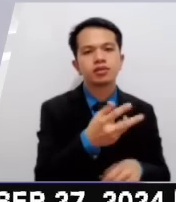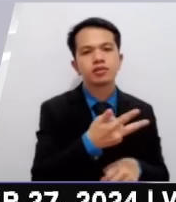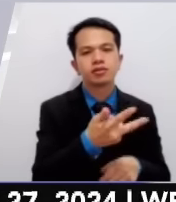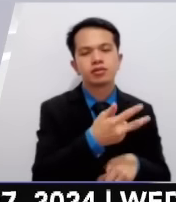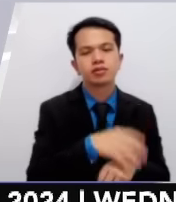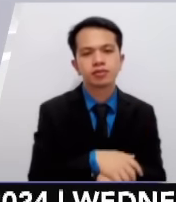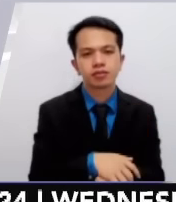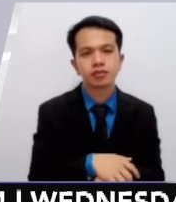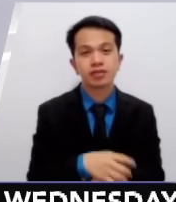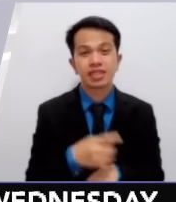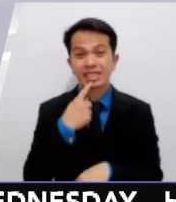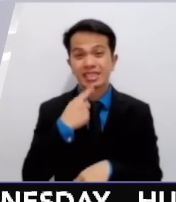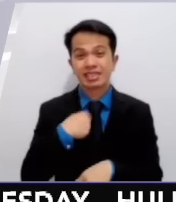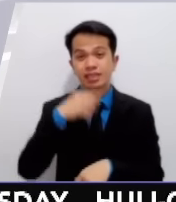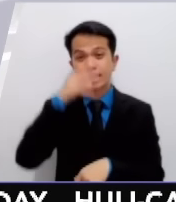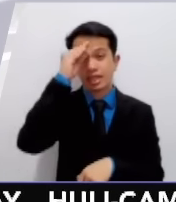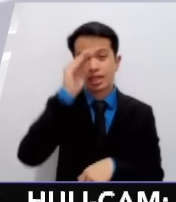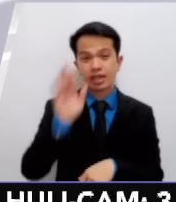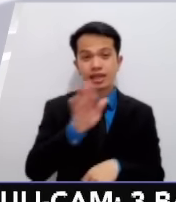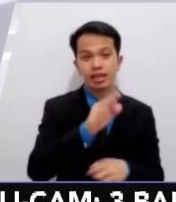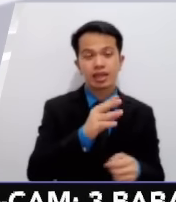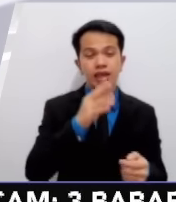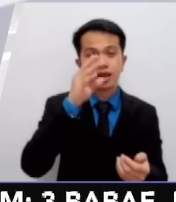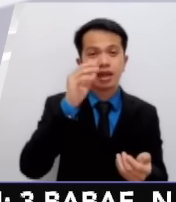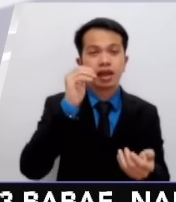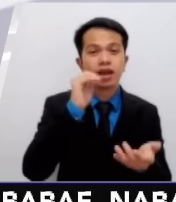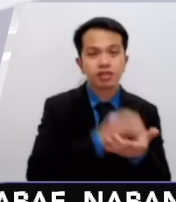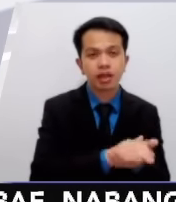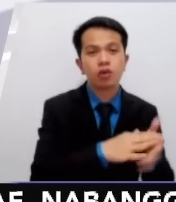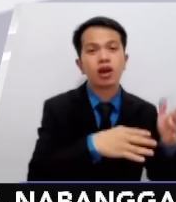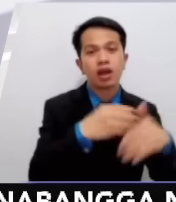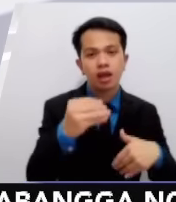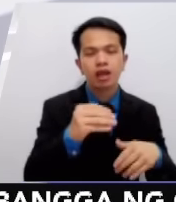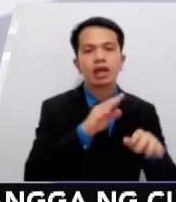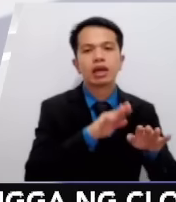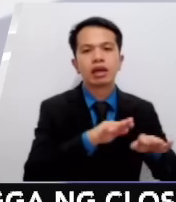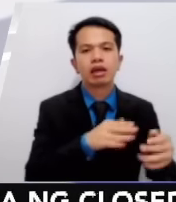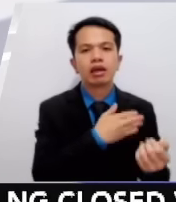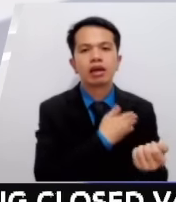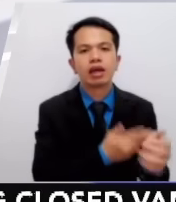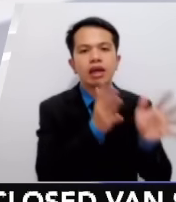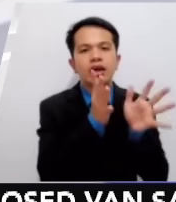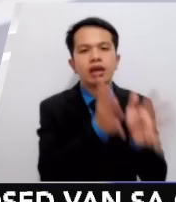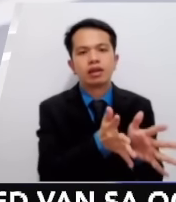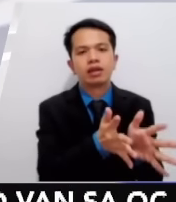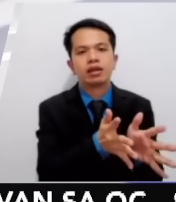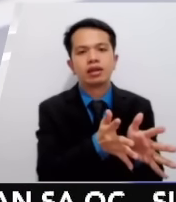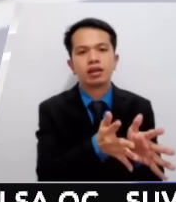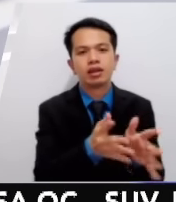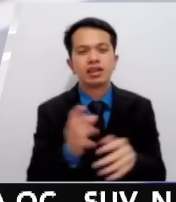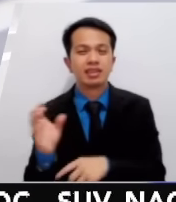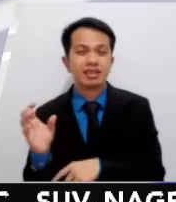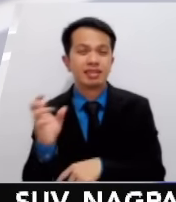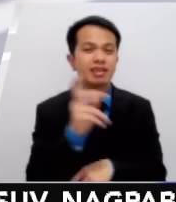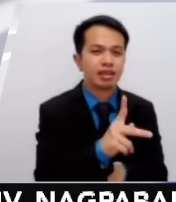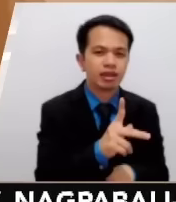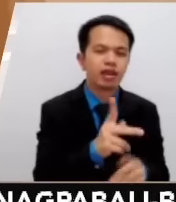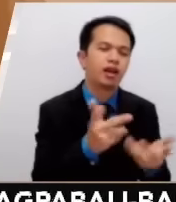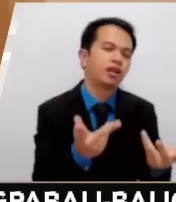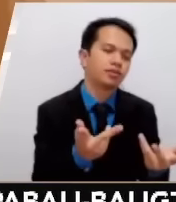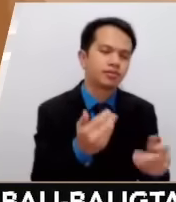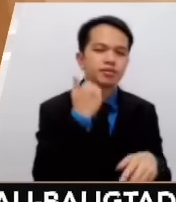yung lalaki at yung anak nakalabas na, tapos yung anak naiwanan nila sa loob. Oh. Yun ang binalik na yun, hindi na sila nakabalik